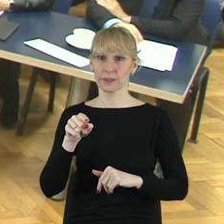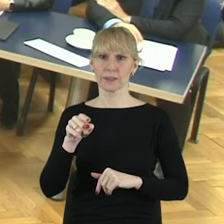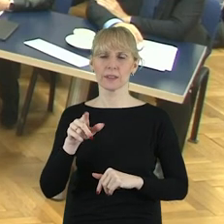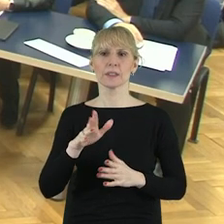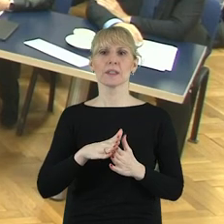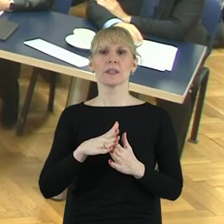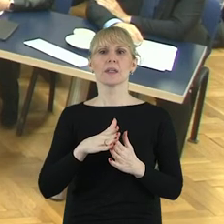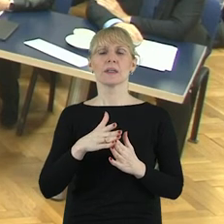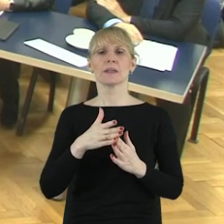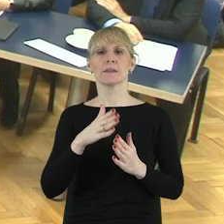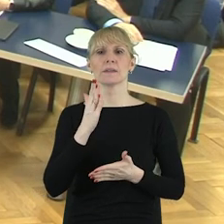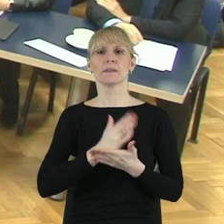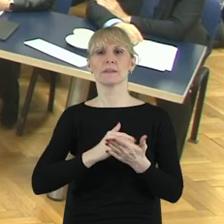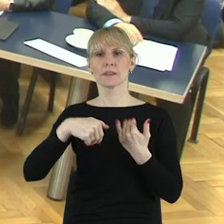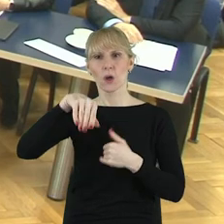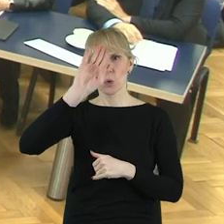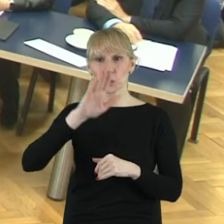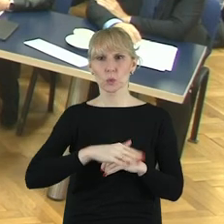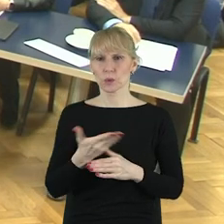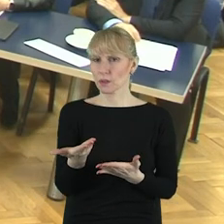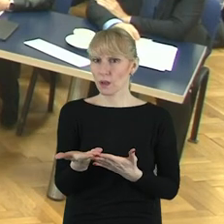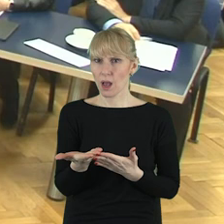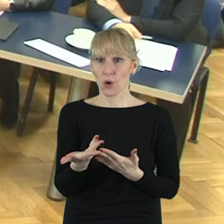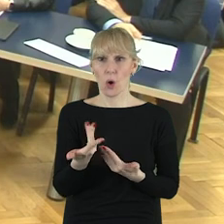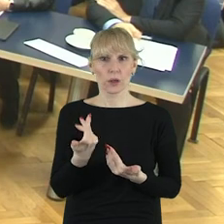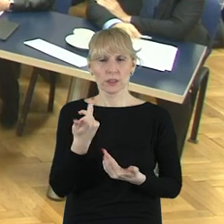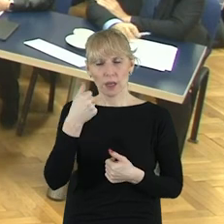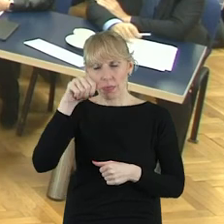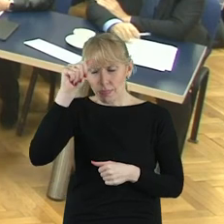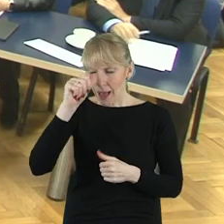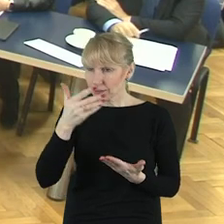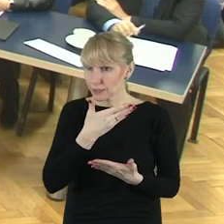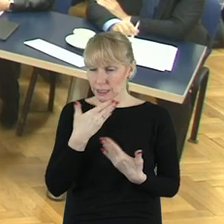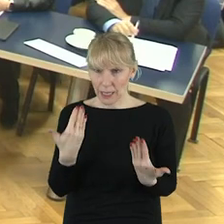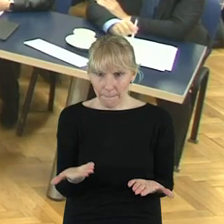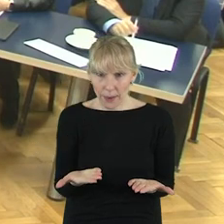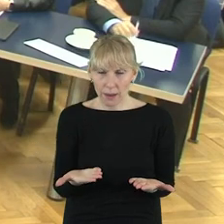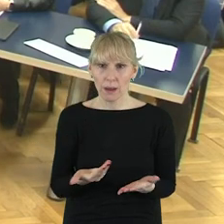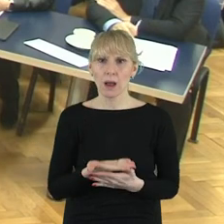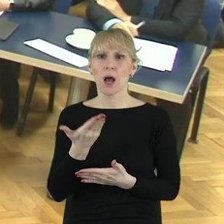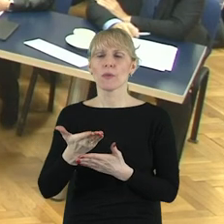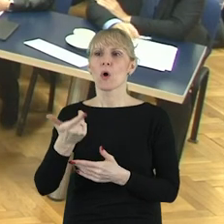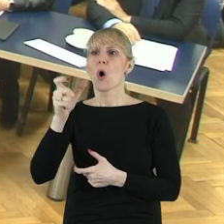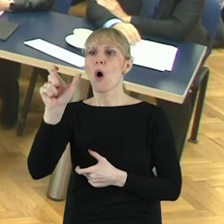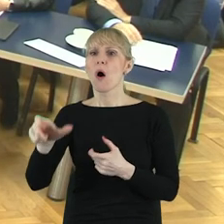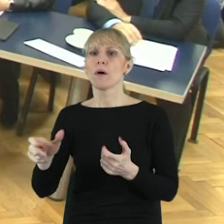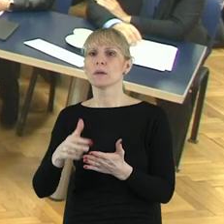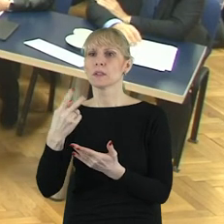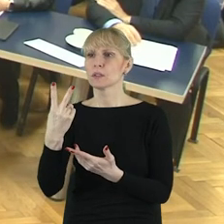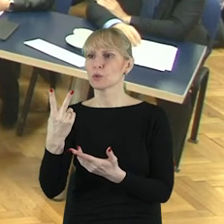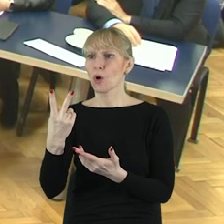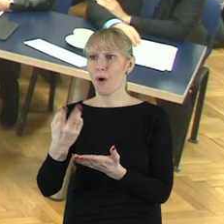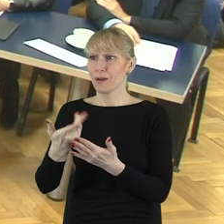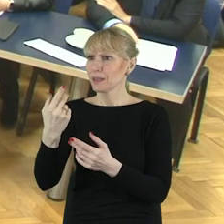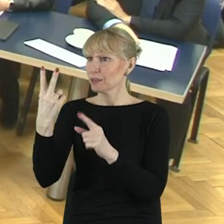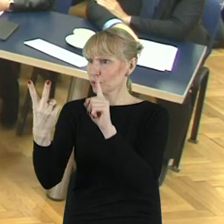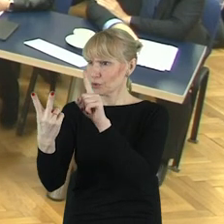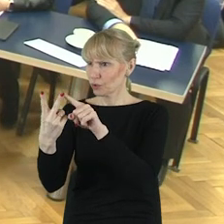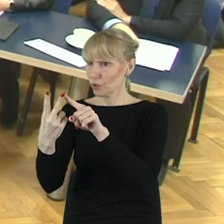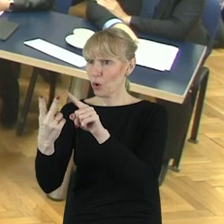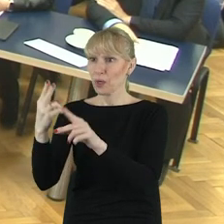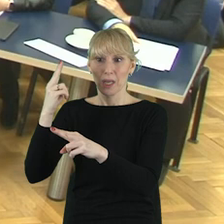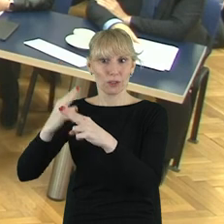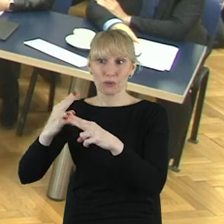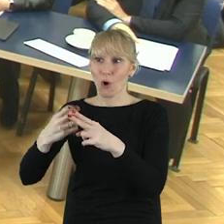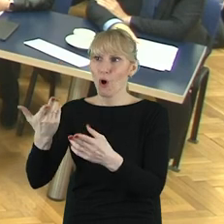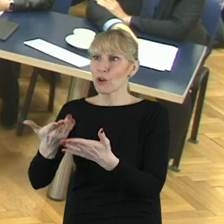takiej sesji nie nazywa w ten sposób, jest podpisany przez iluś radnych, a potem jeden z nich jest chory, to już absolutnie nie można nigdy w życiu